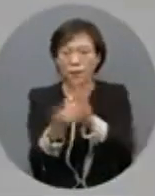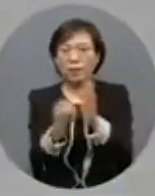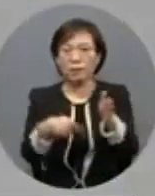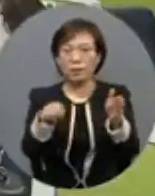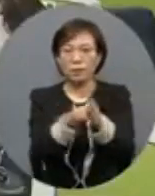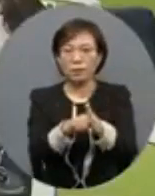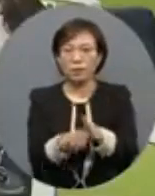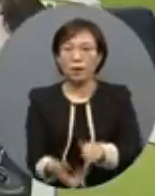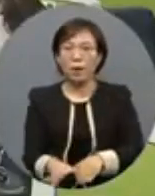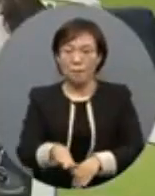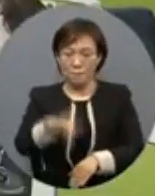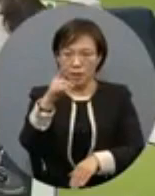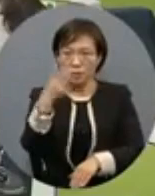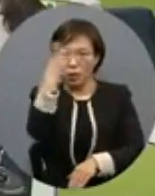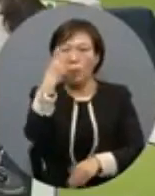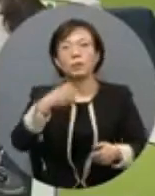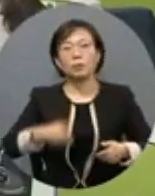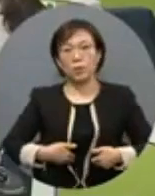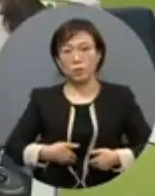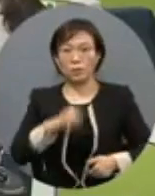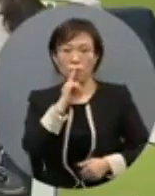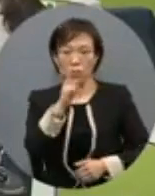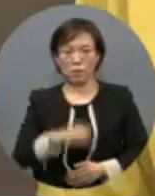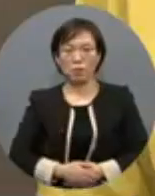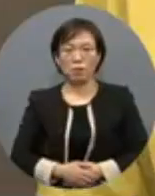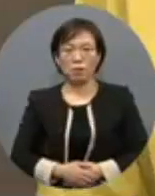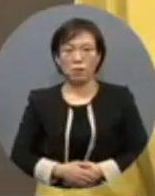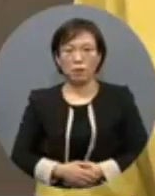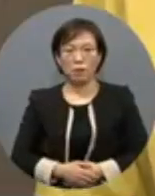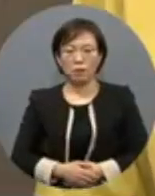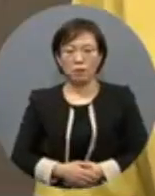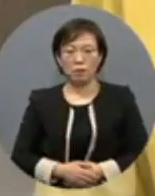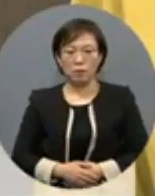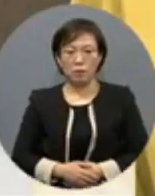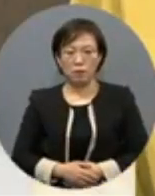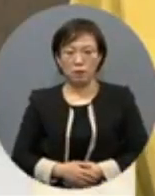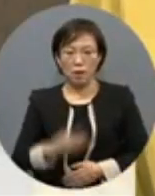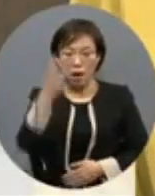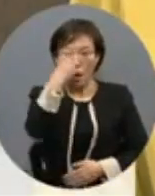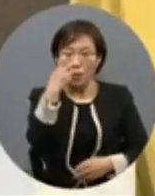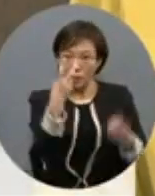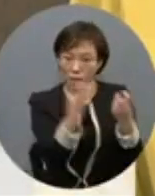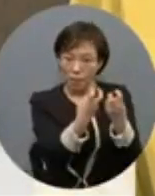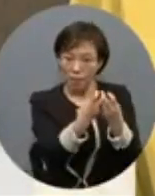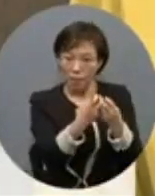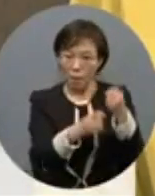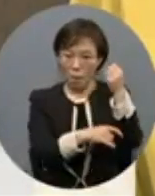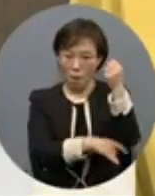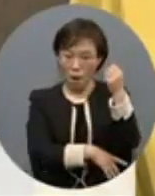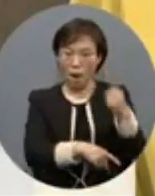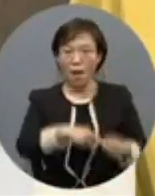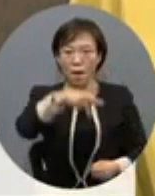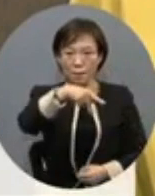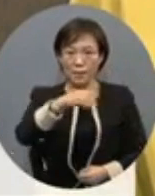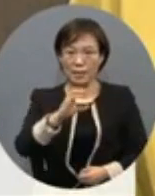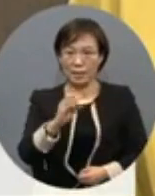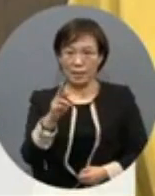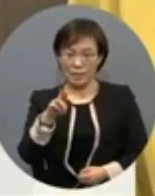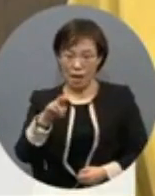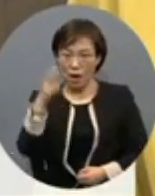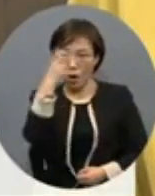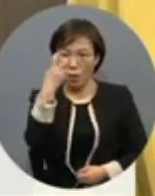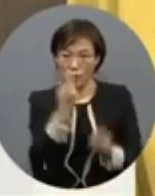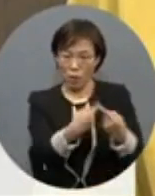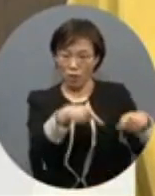선제적으로 검사를 할 필요가 있다는 겁니다 준수 검사방 측은 비전을 pcr 검사와